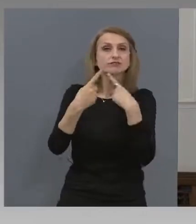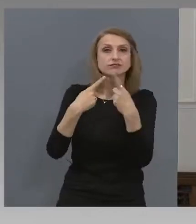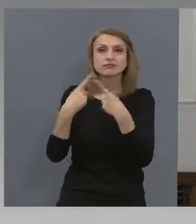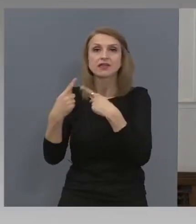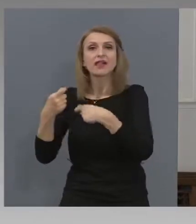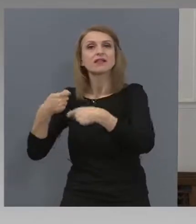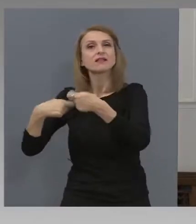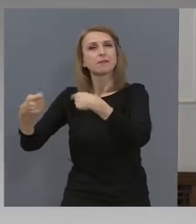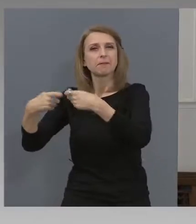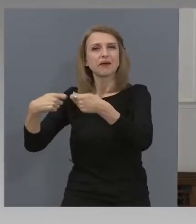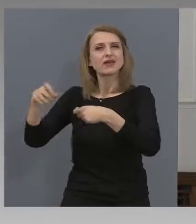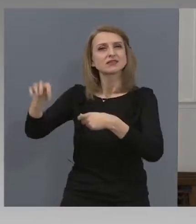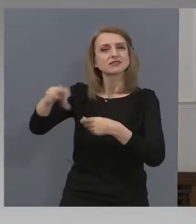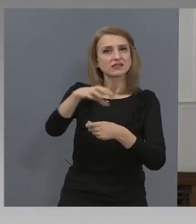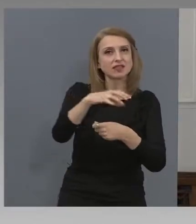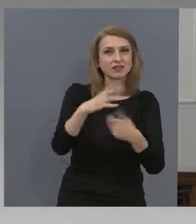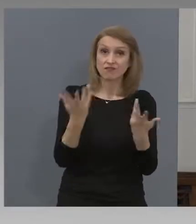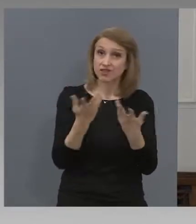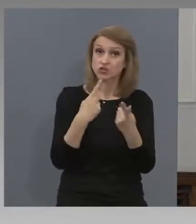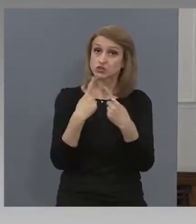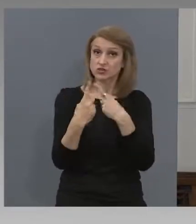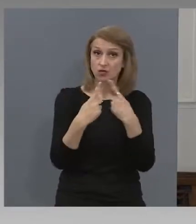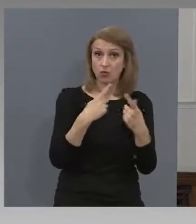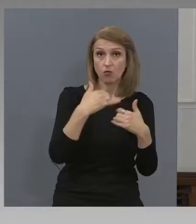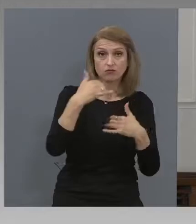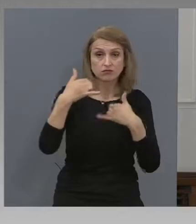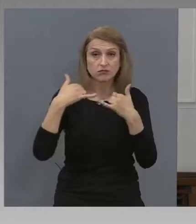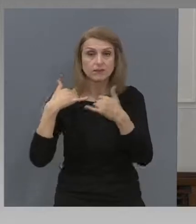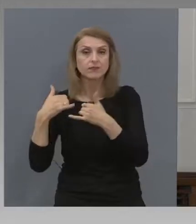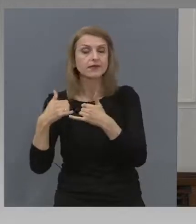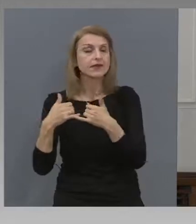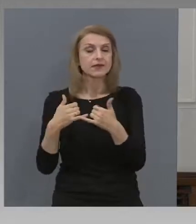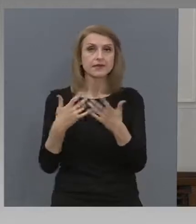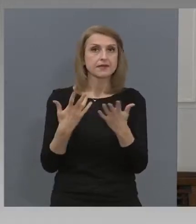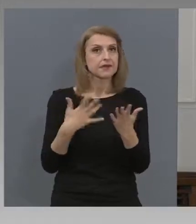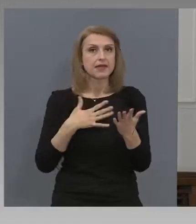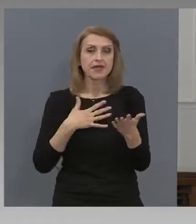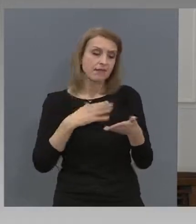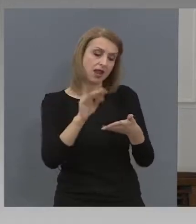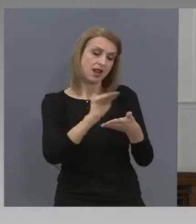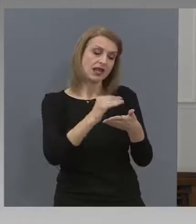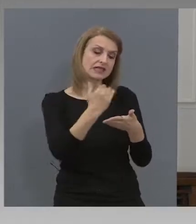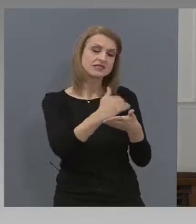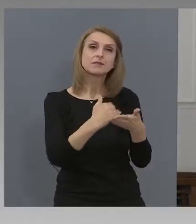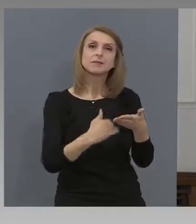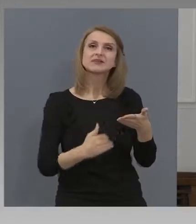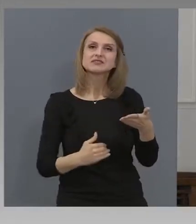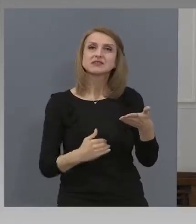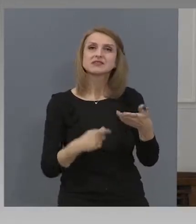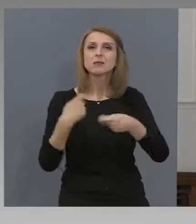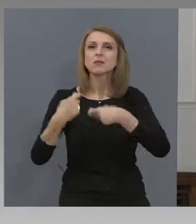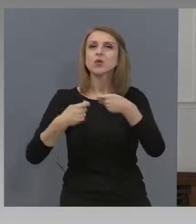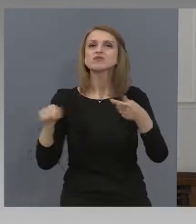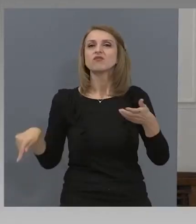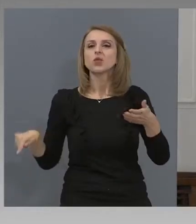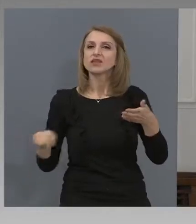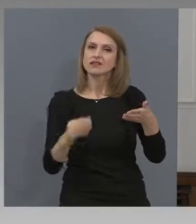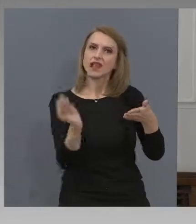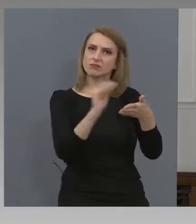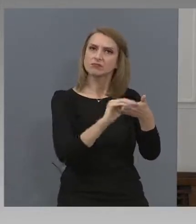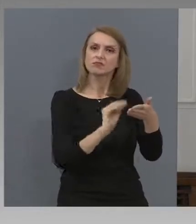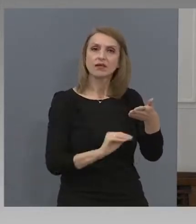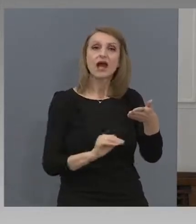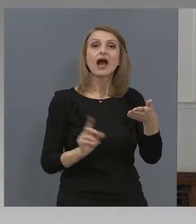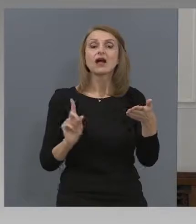представители. Има ли възможност от някои от тези, които са по списъците, да не попаднат в селекцията и какво става